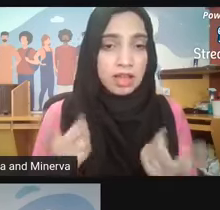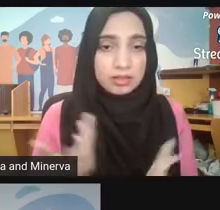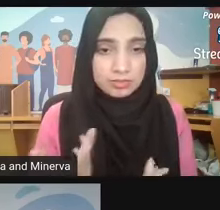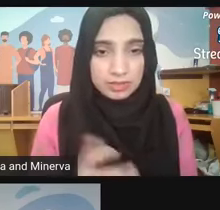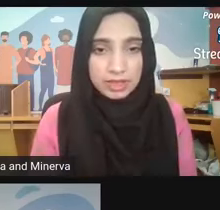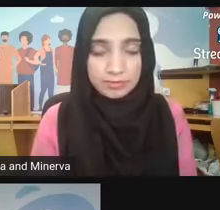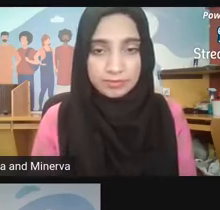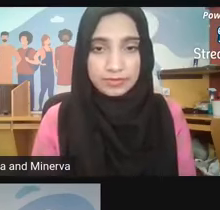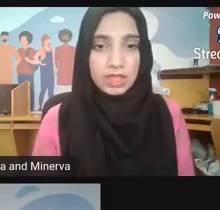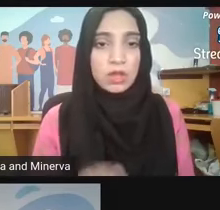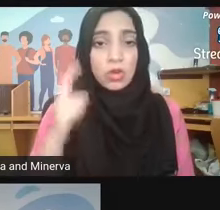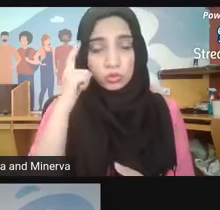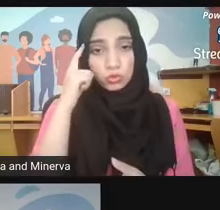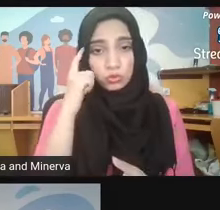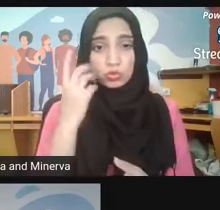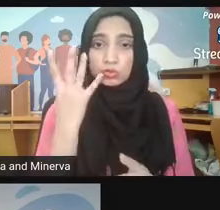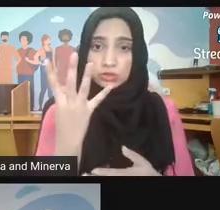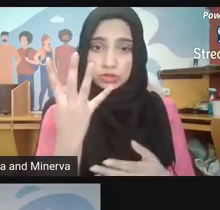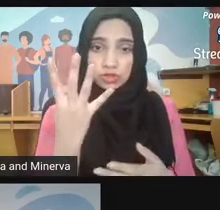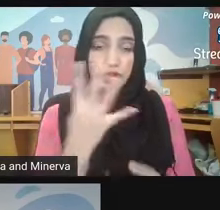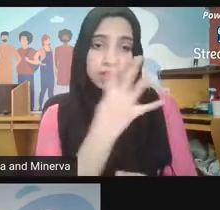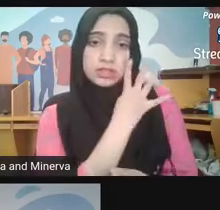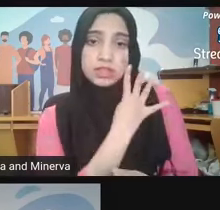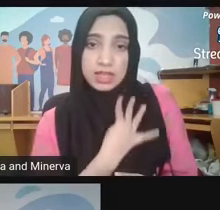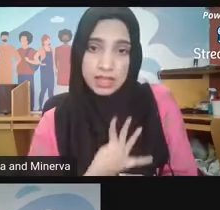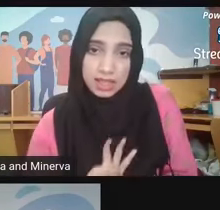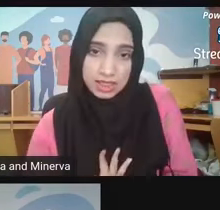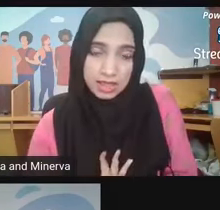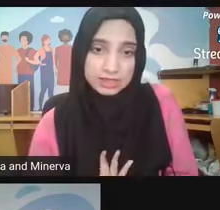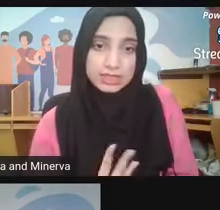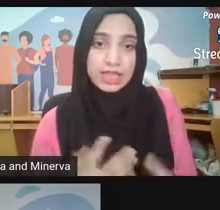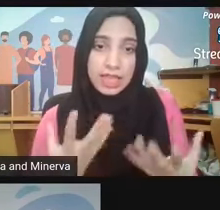कर सकती हैं और हर लाइन को आप